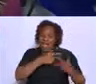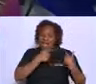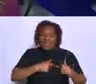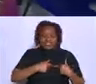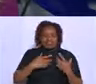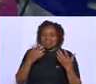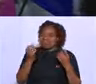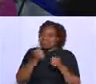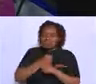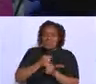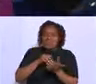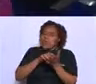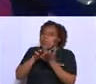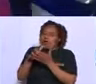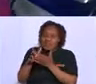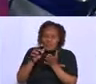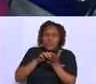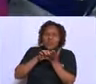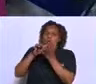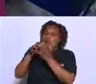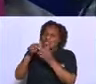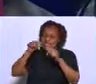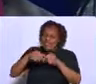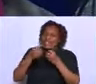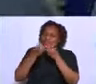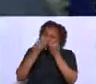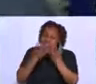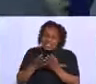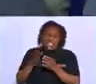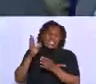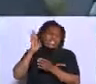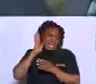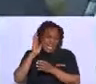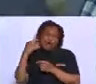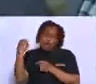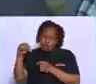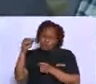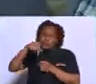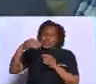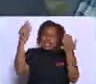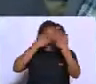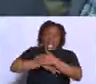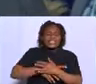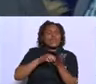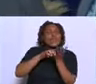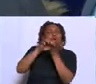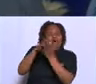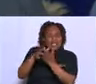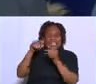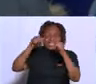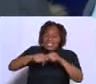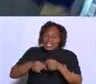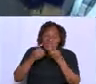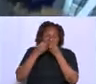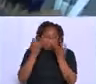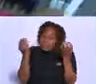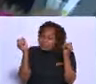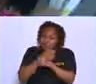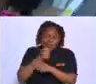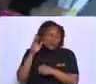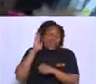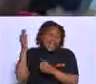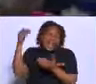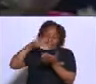ujasiri, tembea. Umesikia ujumbe huu siku ya leo, vaa ujasiri, tembea. ujumbe huenda hutausikia tena.